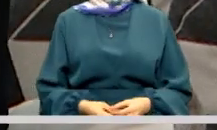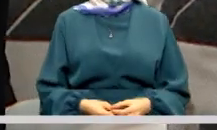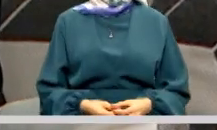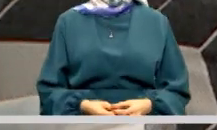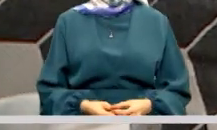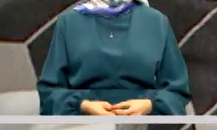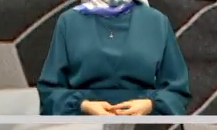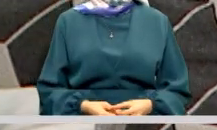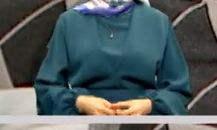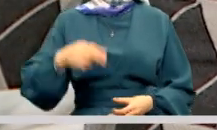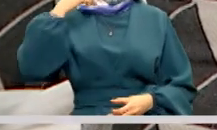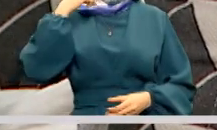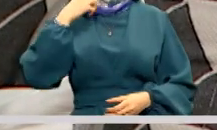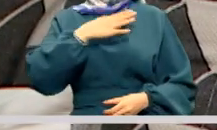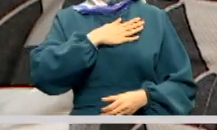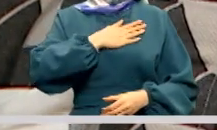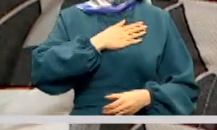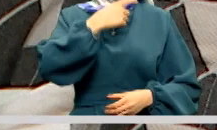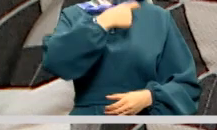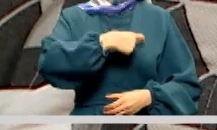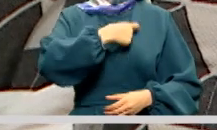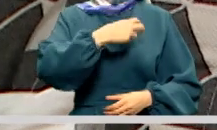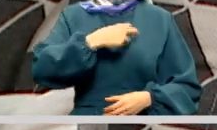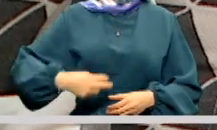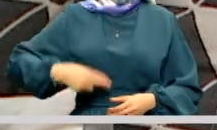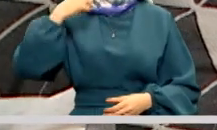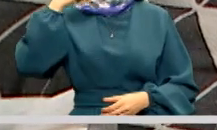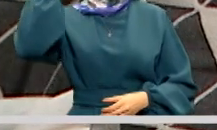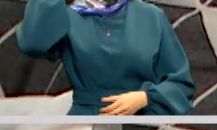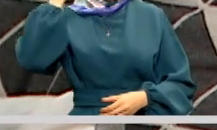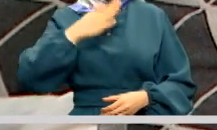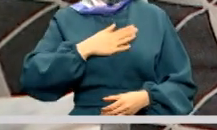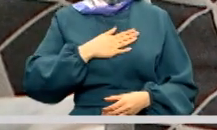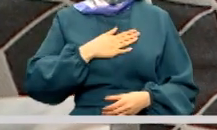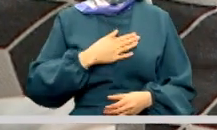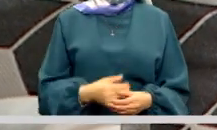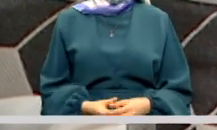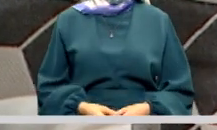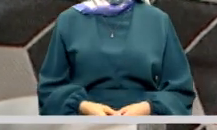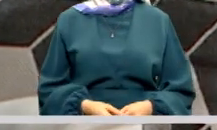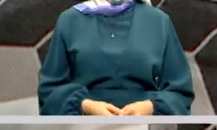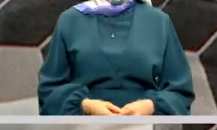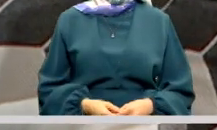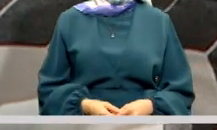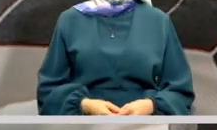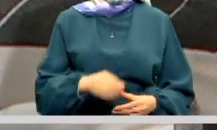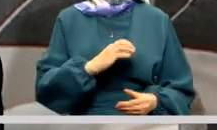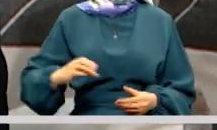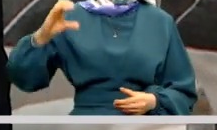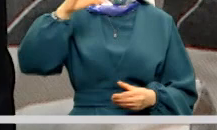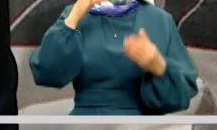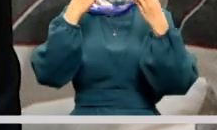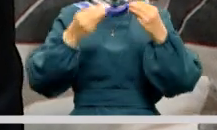yani ahlakı dinimiz özellikle Peygamberimiz aleyhissalatu vesselam İslam olarak